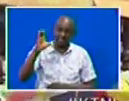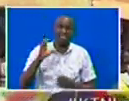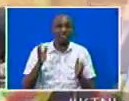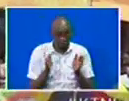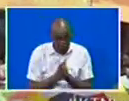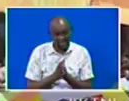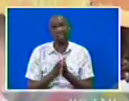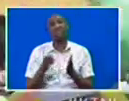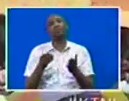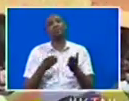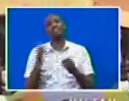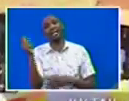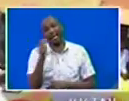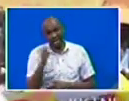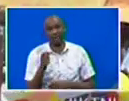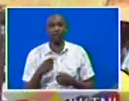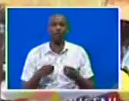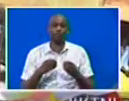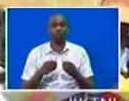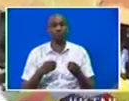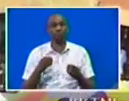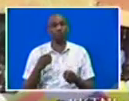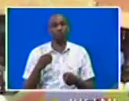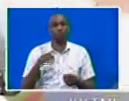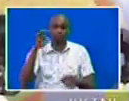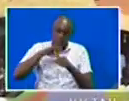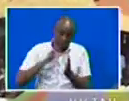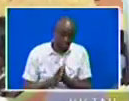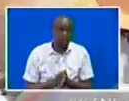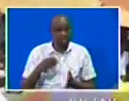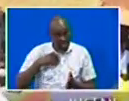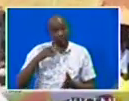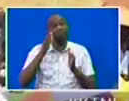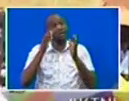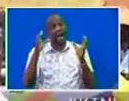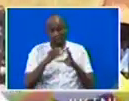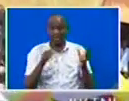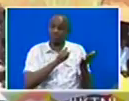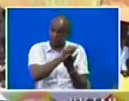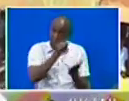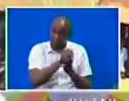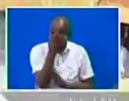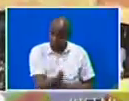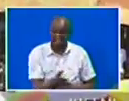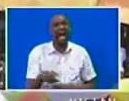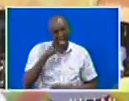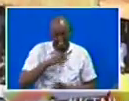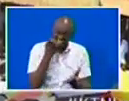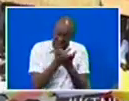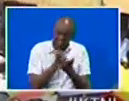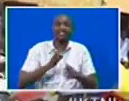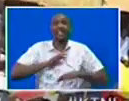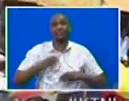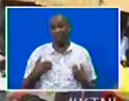ya ununuzi ya kura, yani kampuni ya kuchapisha kura, sisi tayari tuna ushahidi ya